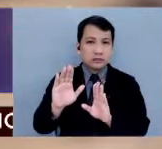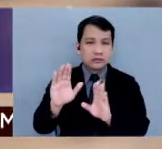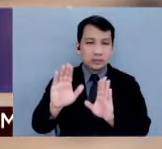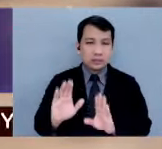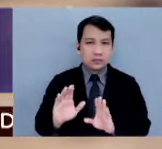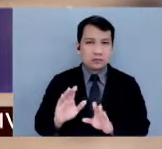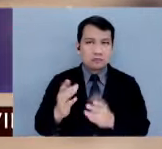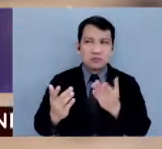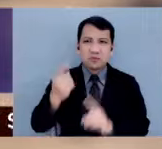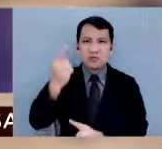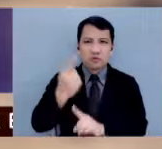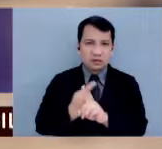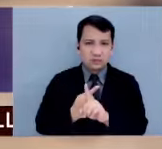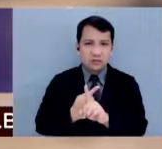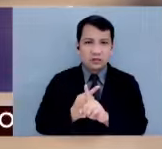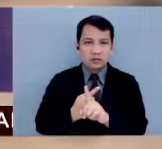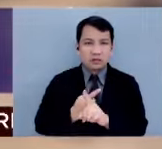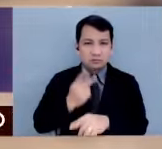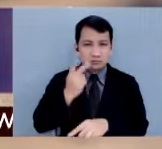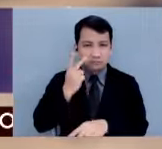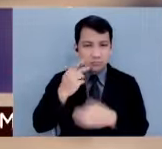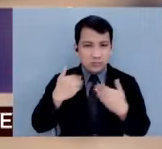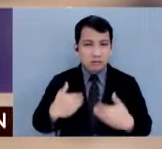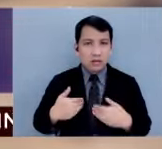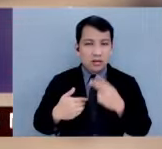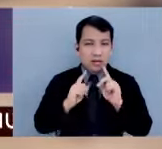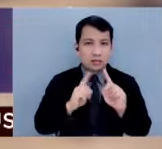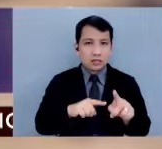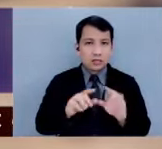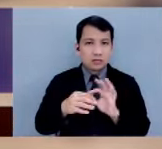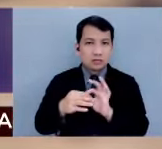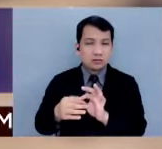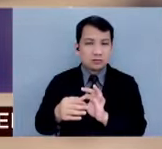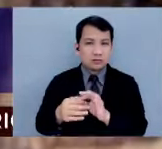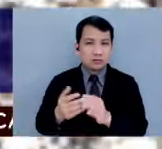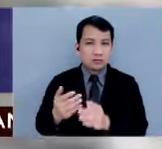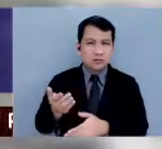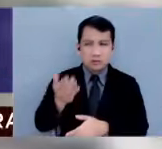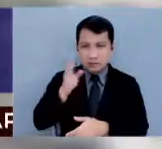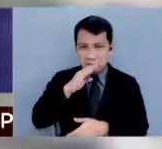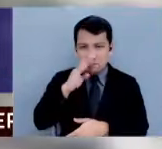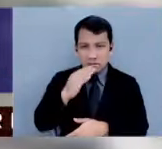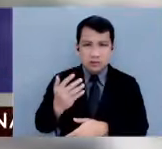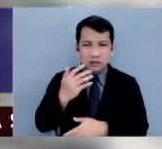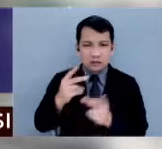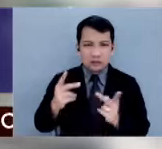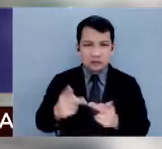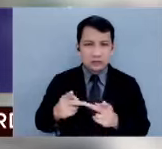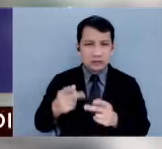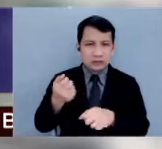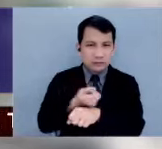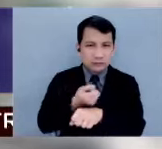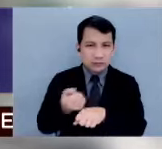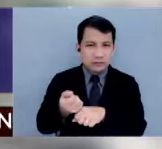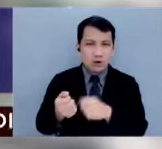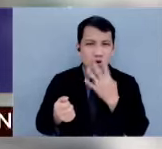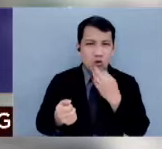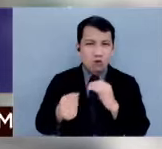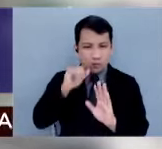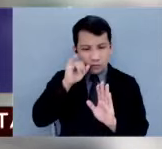bangkay. Nadiskubre ito nang i-report ng isang residente ang masangsang na amoy sa lugar. Nahihirapan pang matukoy ang pagkakakilanlan ng